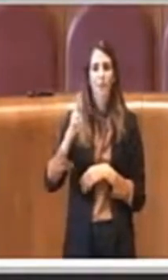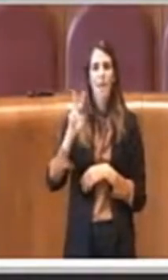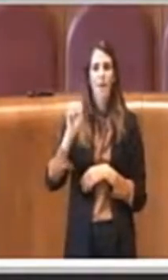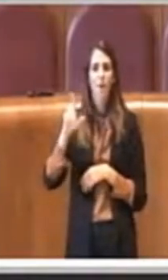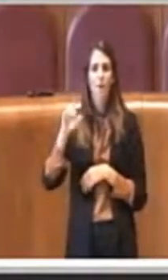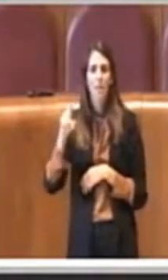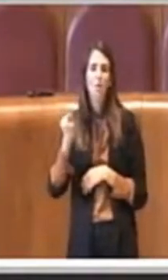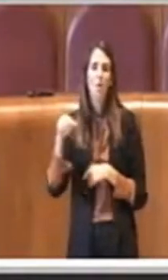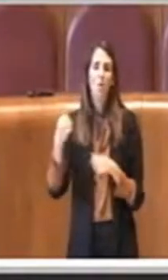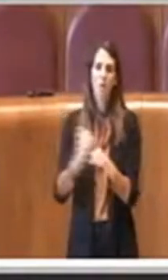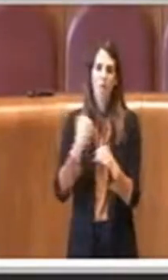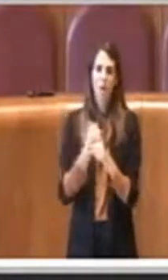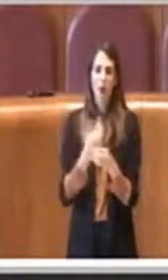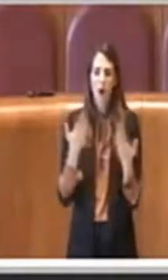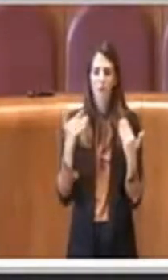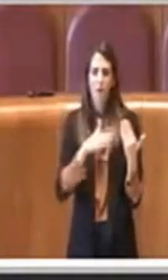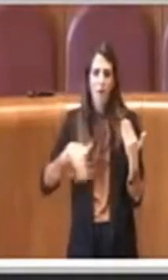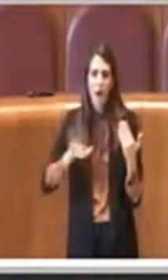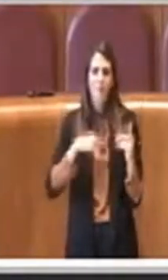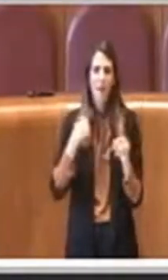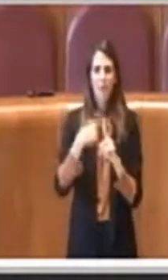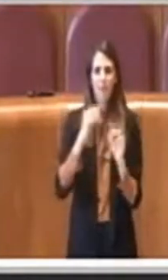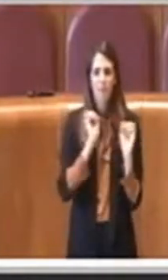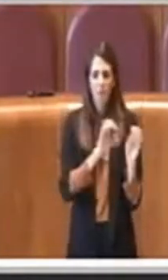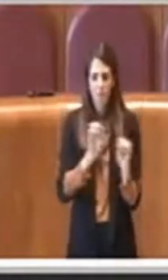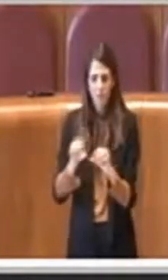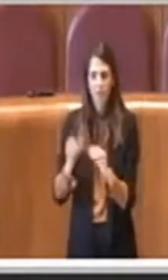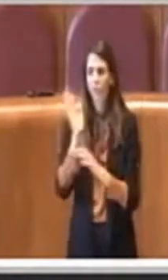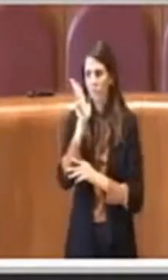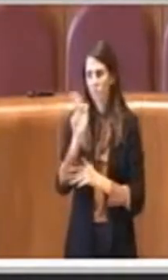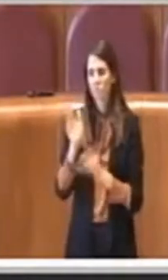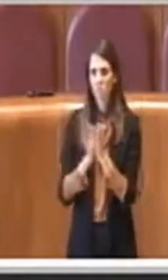sui rifiuti, sull'ambiente e sulla